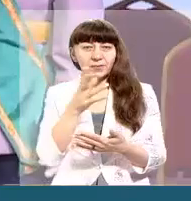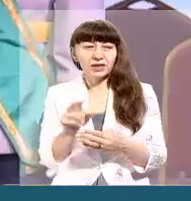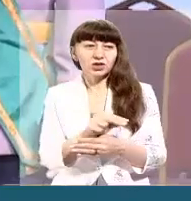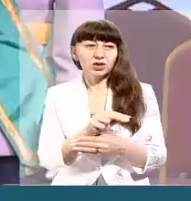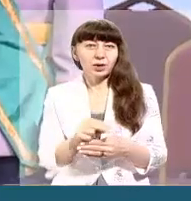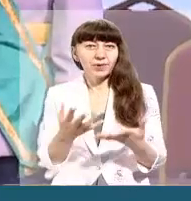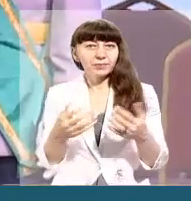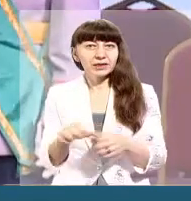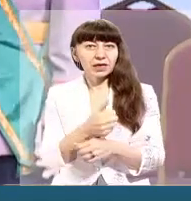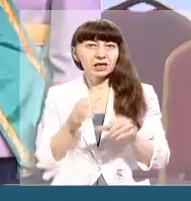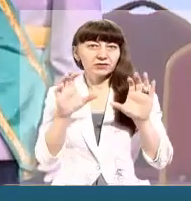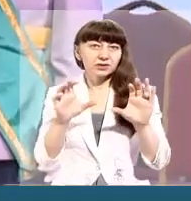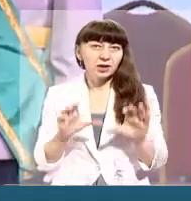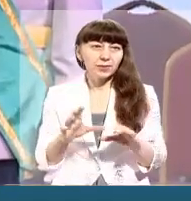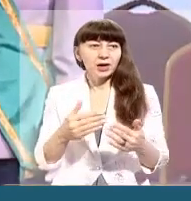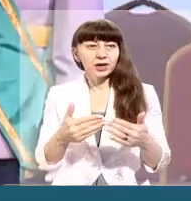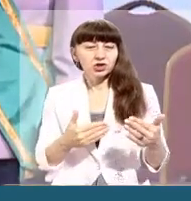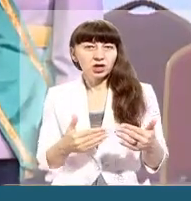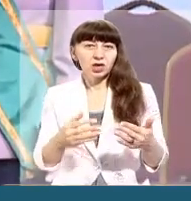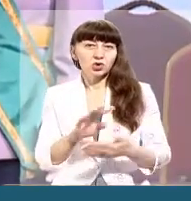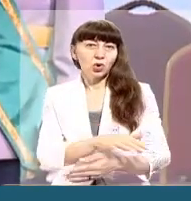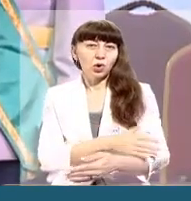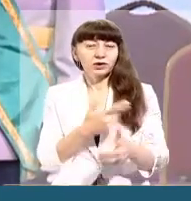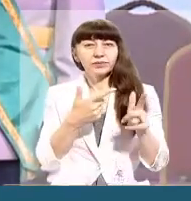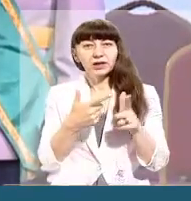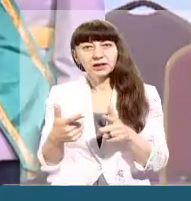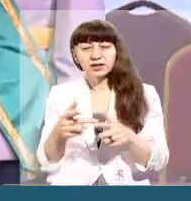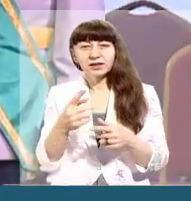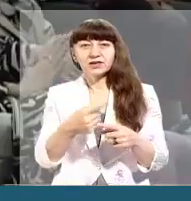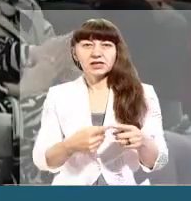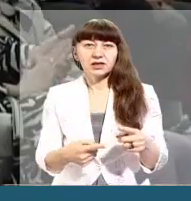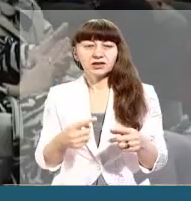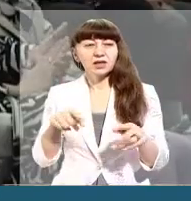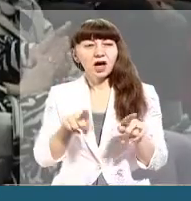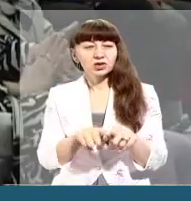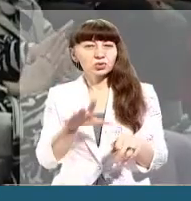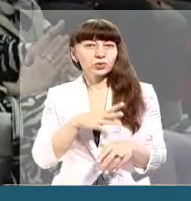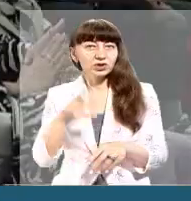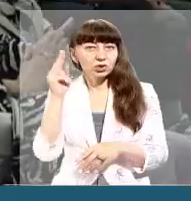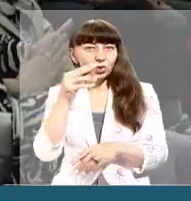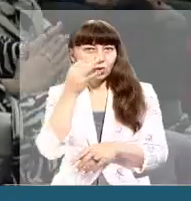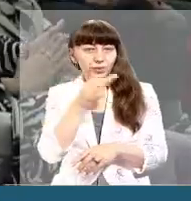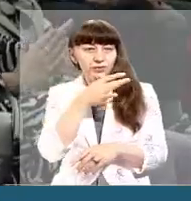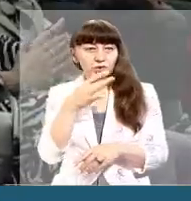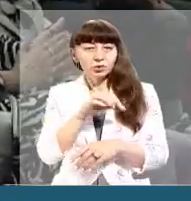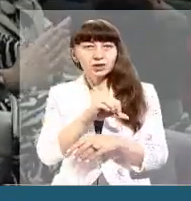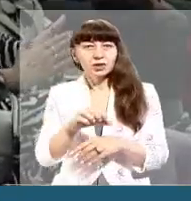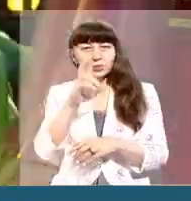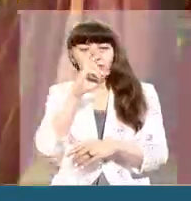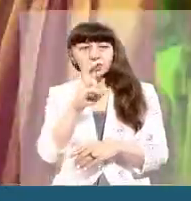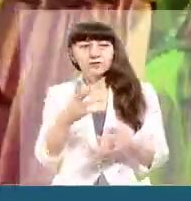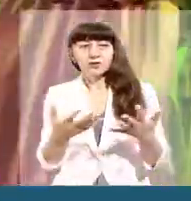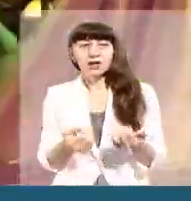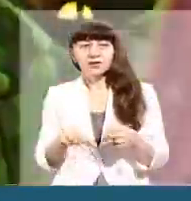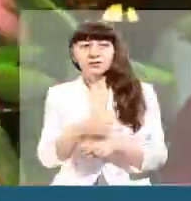редакции. Принятию основного закона предшествовал длительный подготовительный этап. В частности, был изучен опыт многих зарубежных стран,